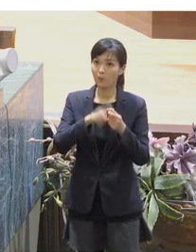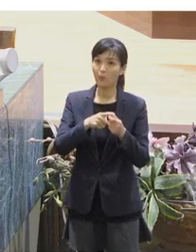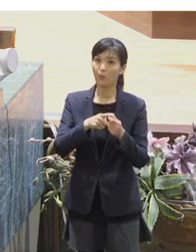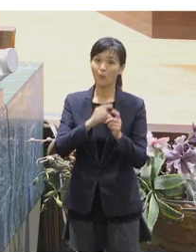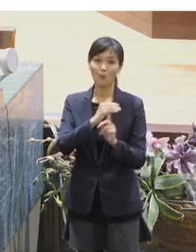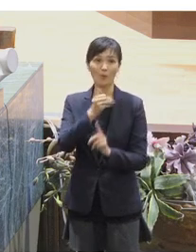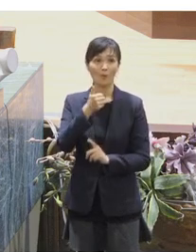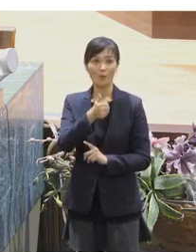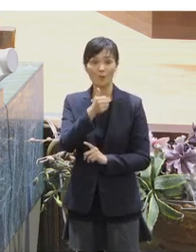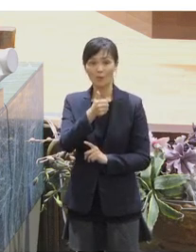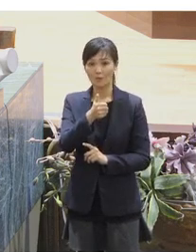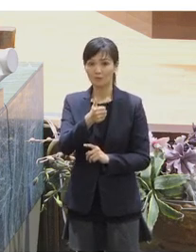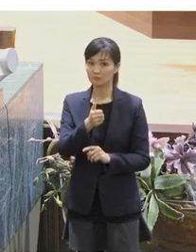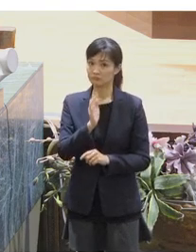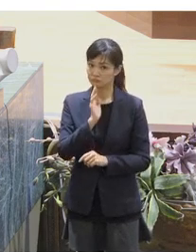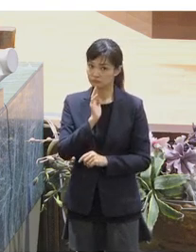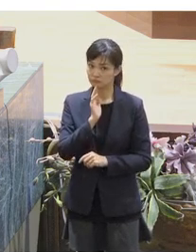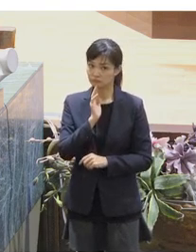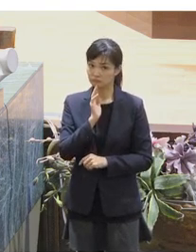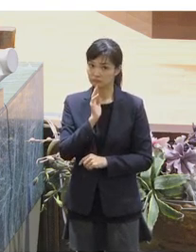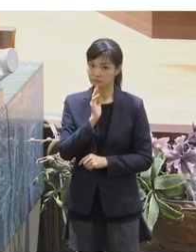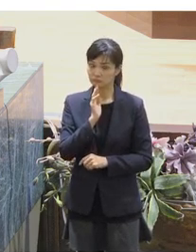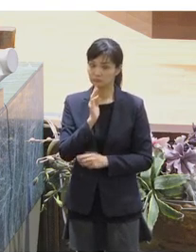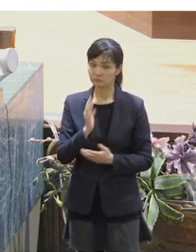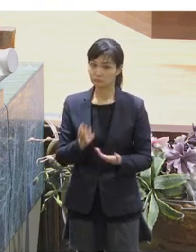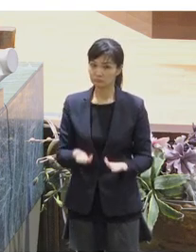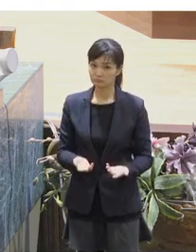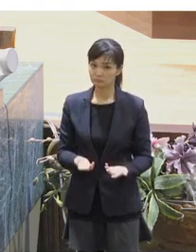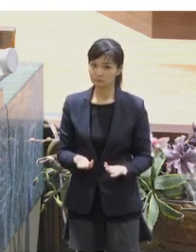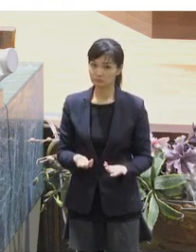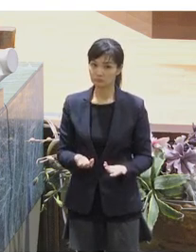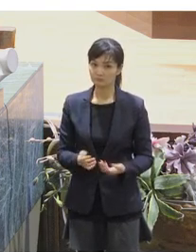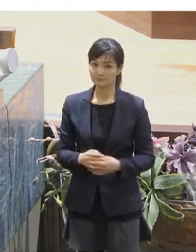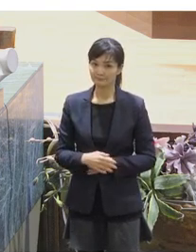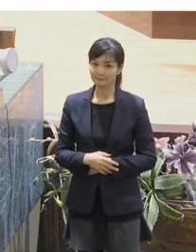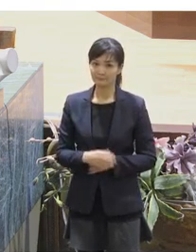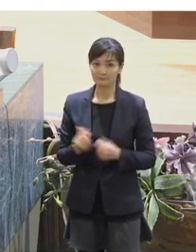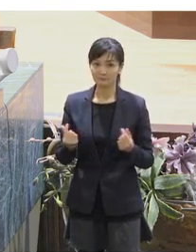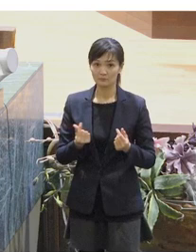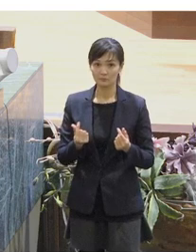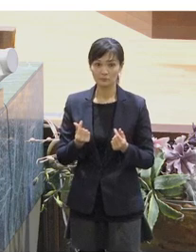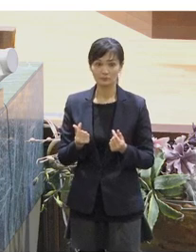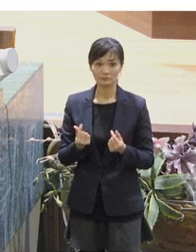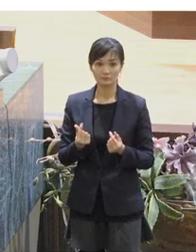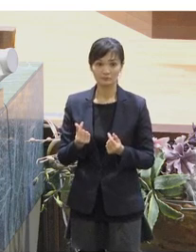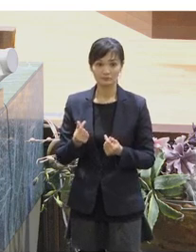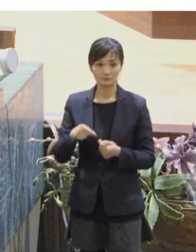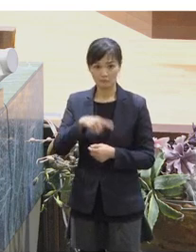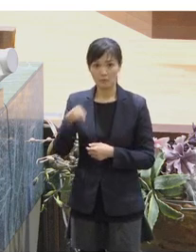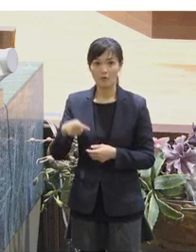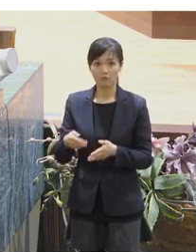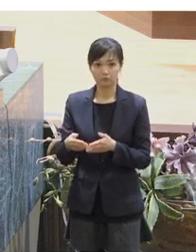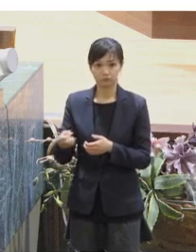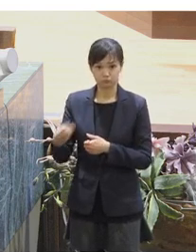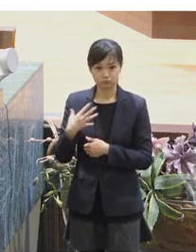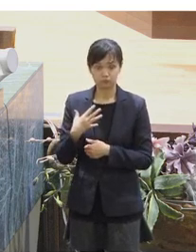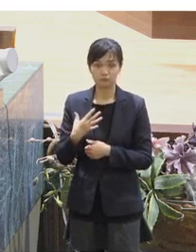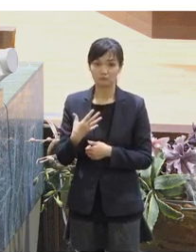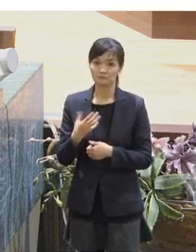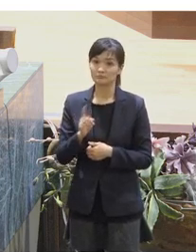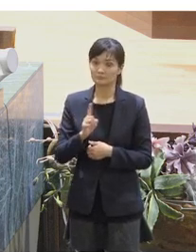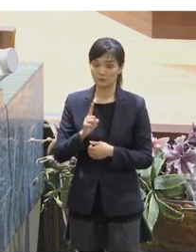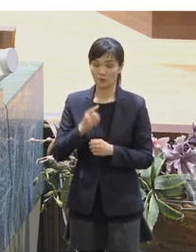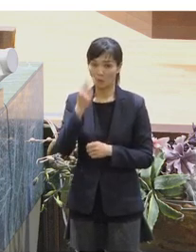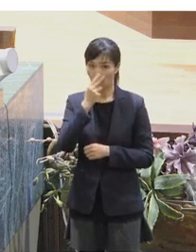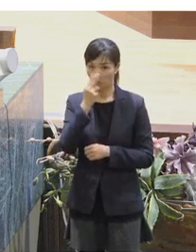做过于理想化？那这个不是包括 GDPR 要求，就是你要做一些风险评估等等嘛。好，